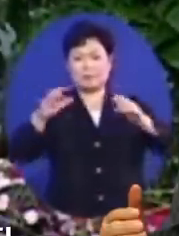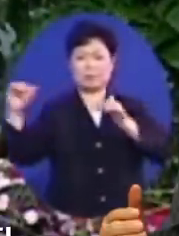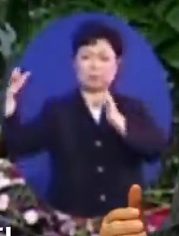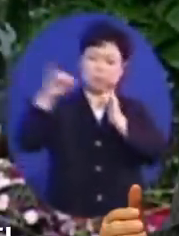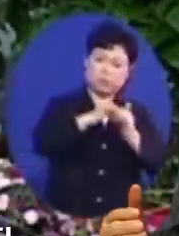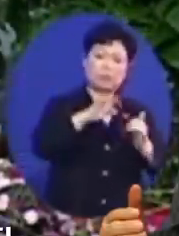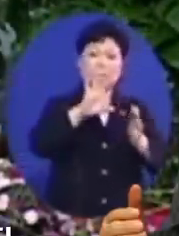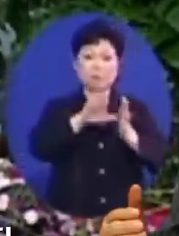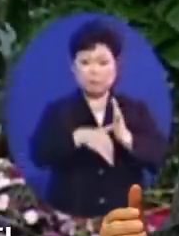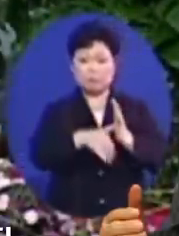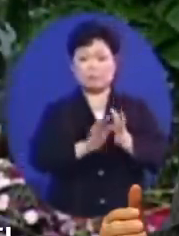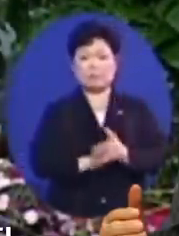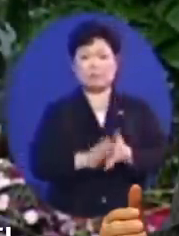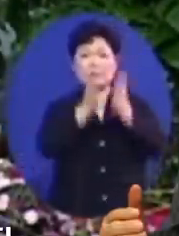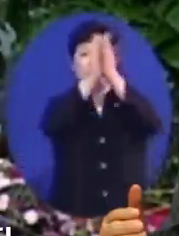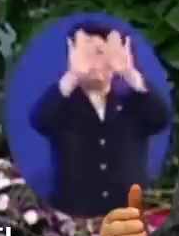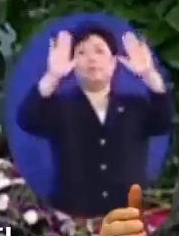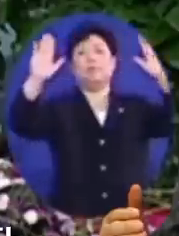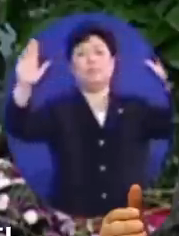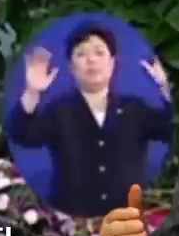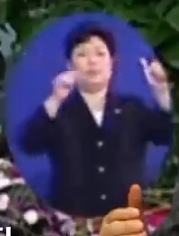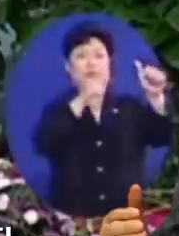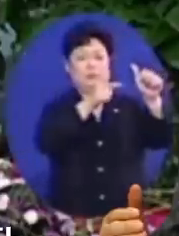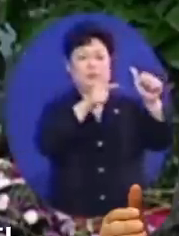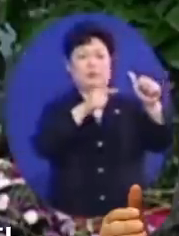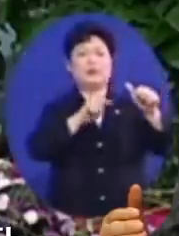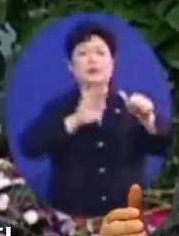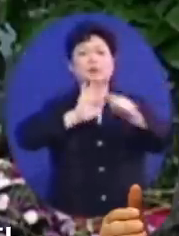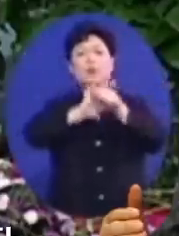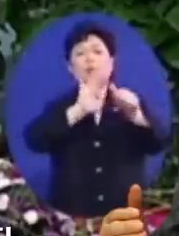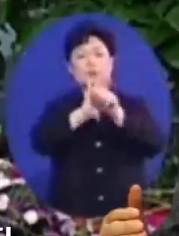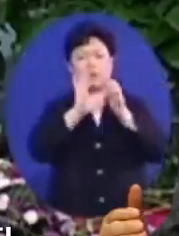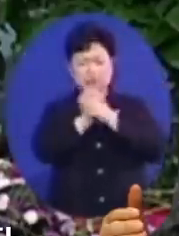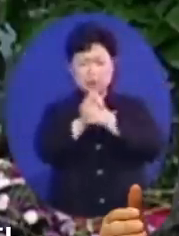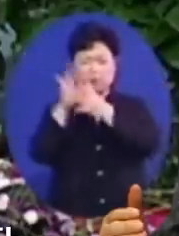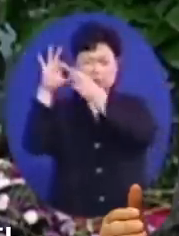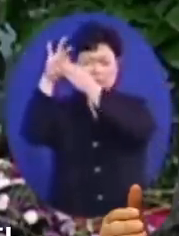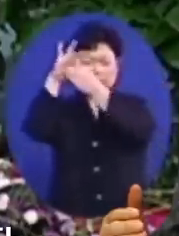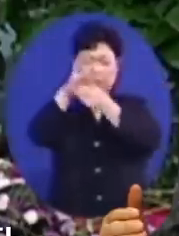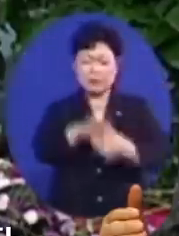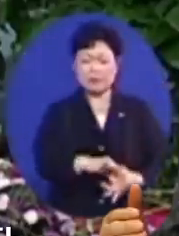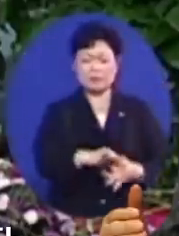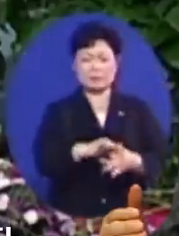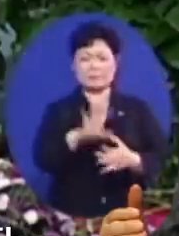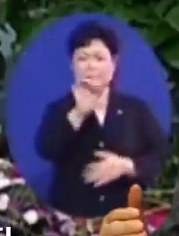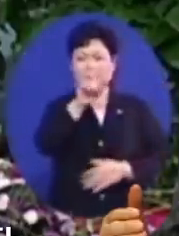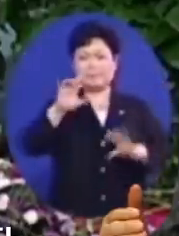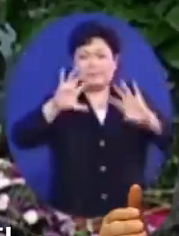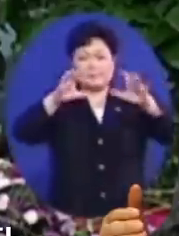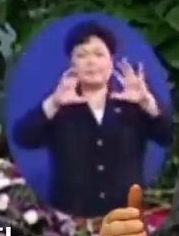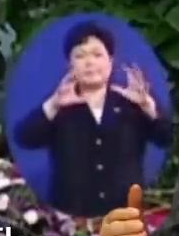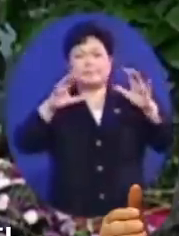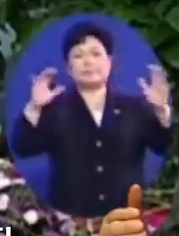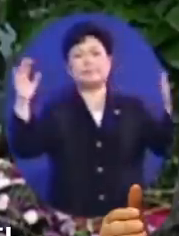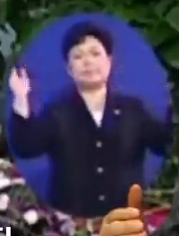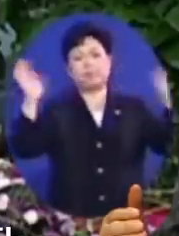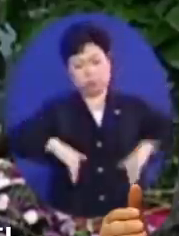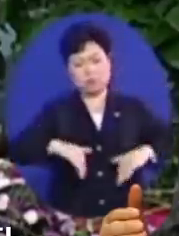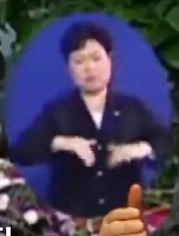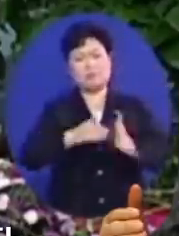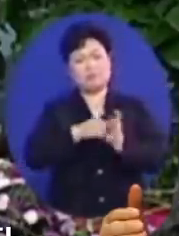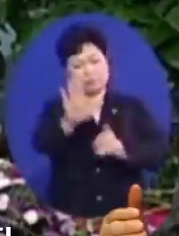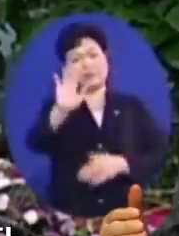때도 모세의 중보기도가 계속 되는 한 아말렉은 패하고 물러가고 마는